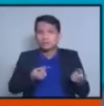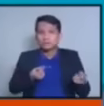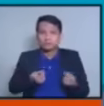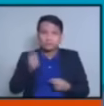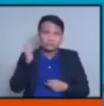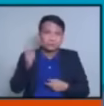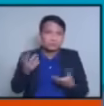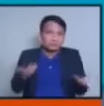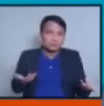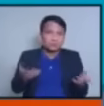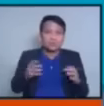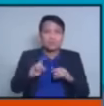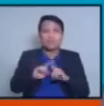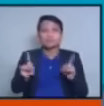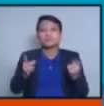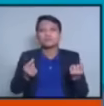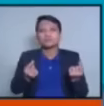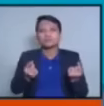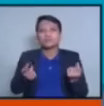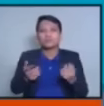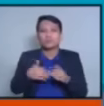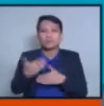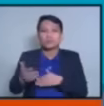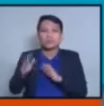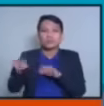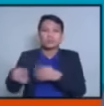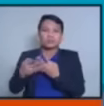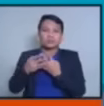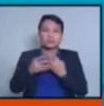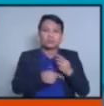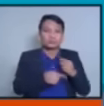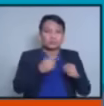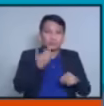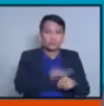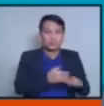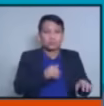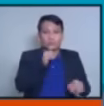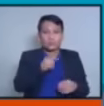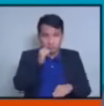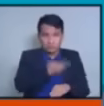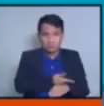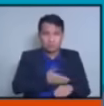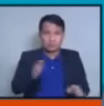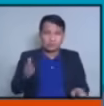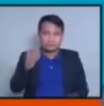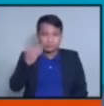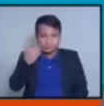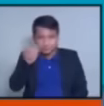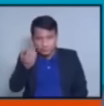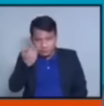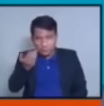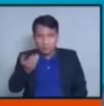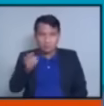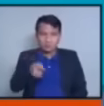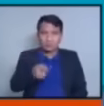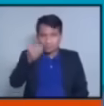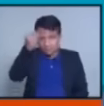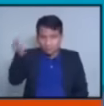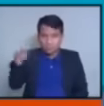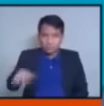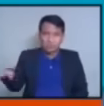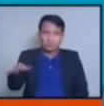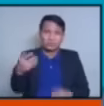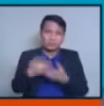yung suspect. Bagkos, kinulong nyo pa yung inyong anak para hindi makapagsumbong. Kasi nga po, nahiya kayo na malaman po